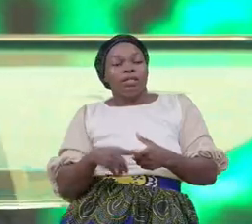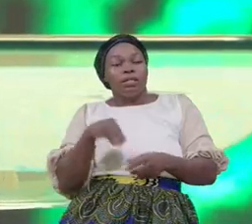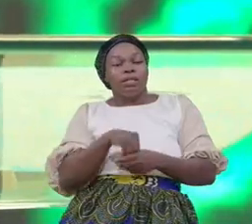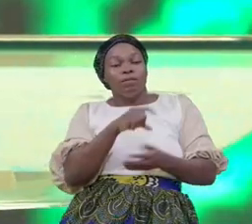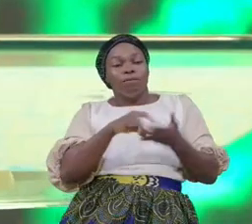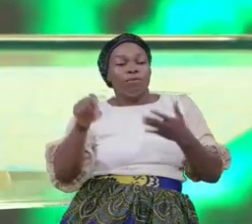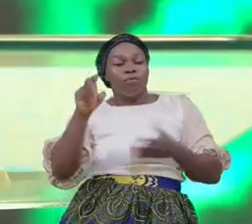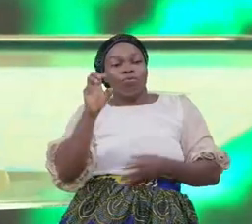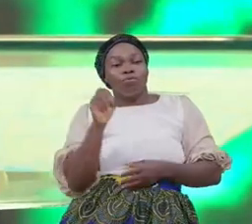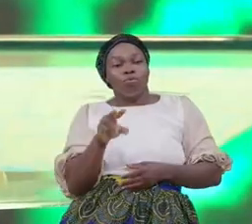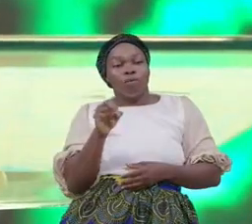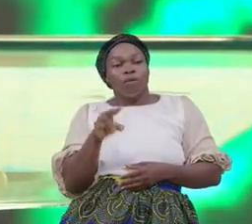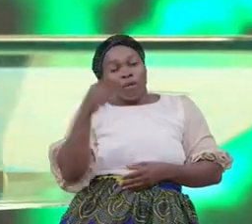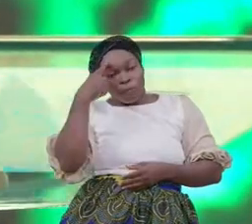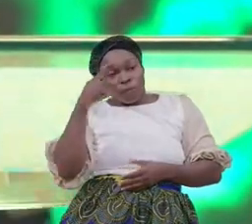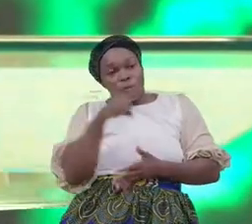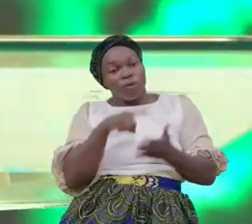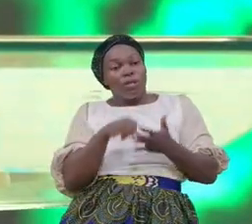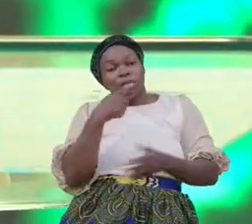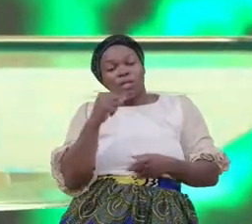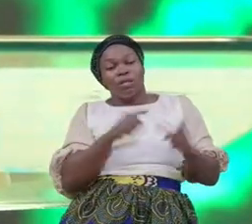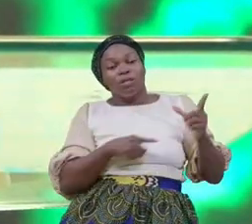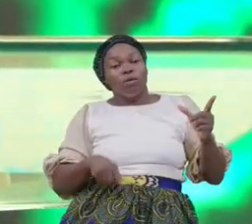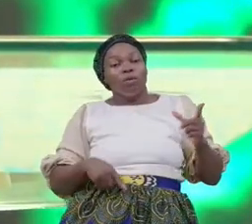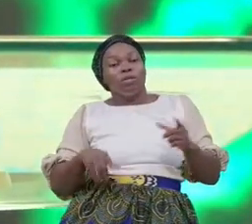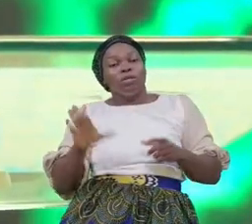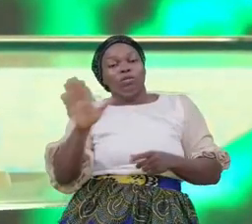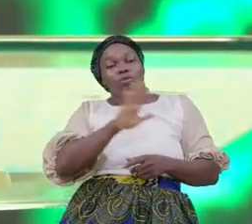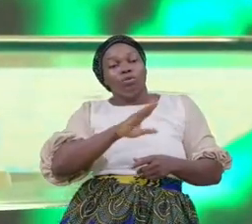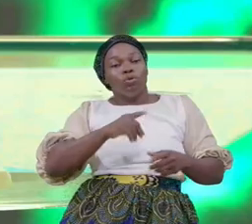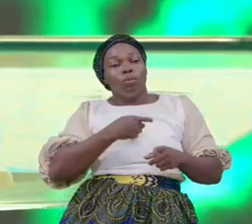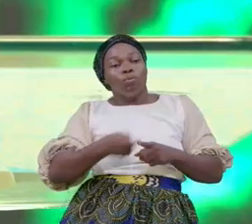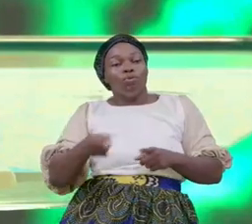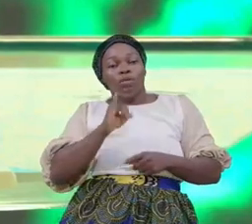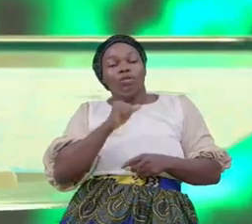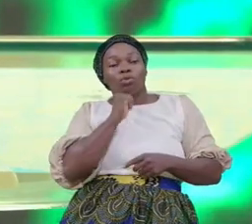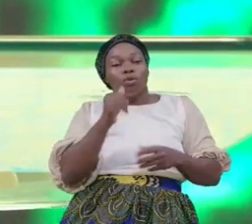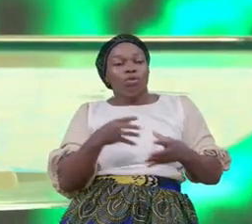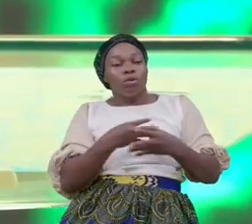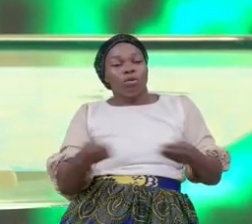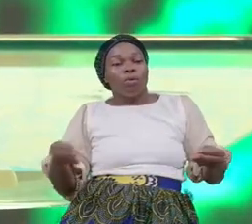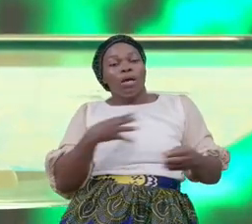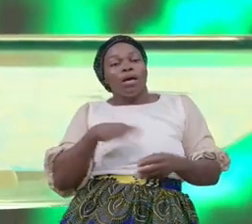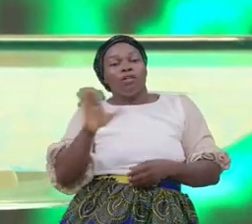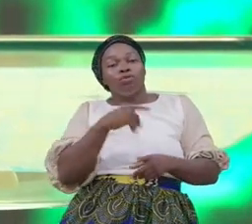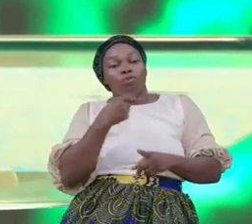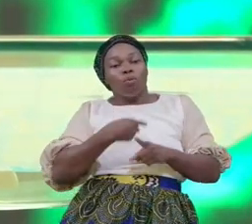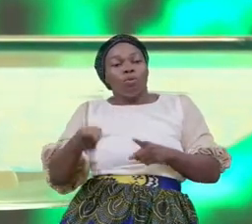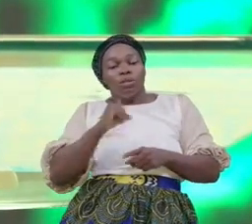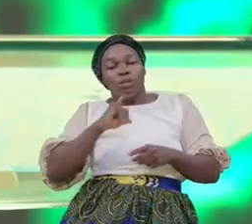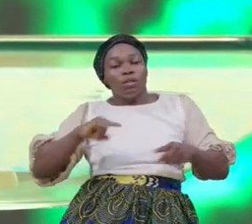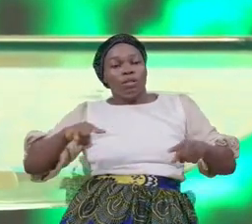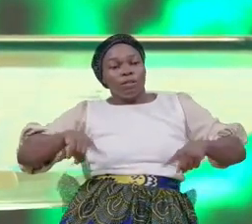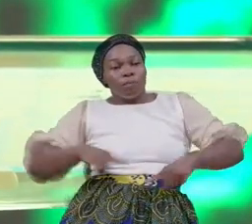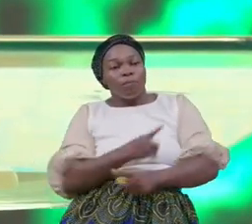verset 12, ainsi parle l'Éternel. Ta blessure est grave. Ta plaie est